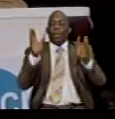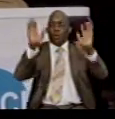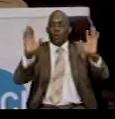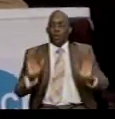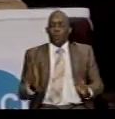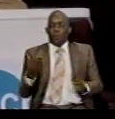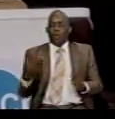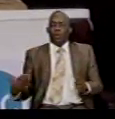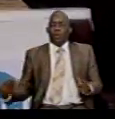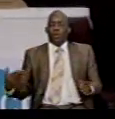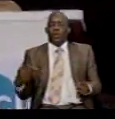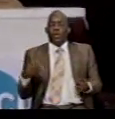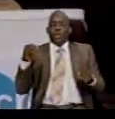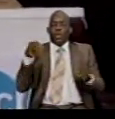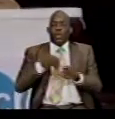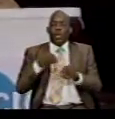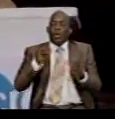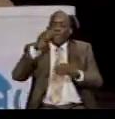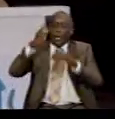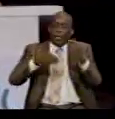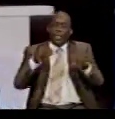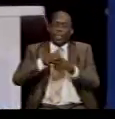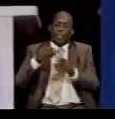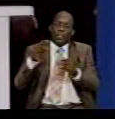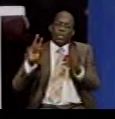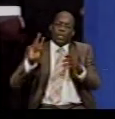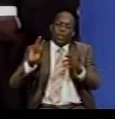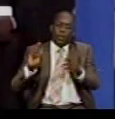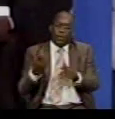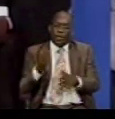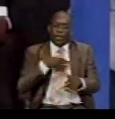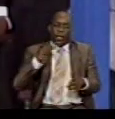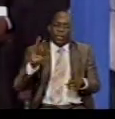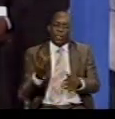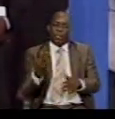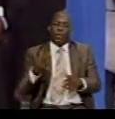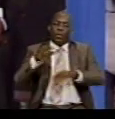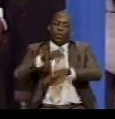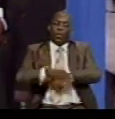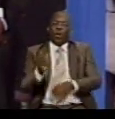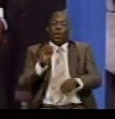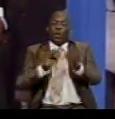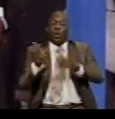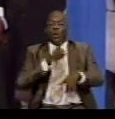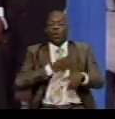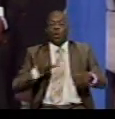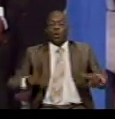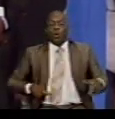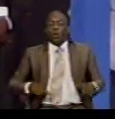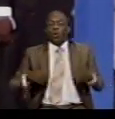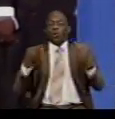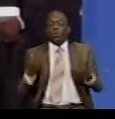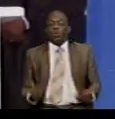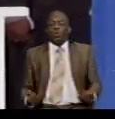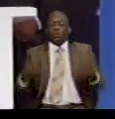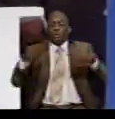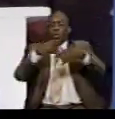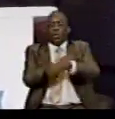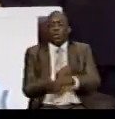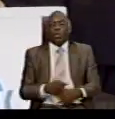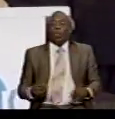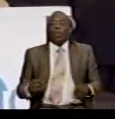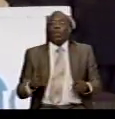choses. And in the first and the second night. Le premier, le deuxième. Oh Lord, today. Oh Dieu, aujourd'hui. Greater than